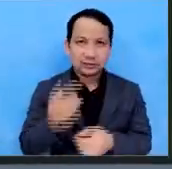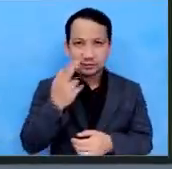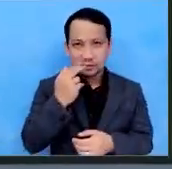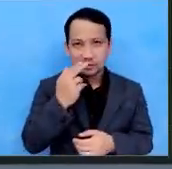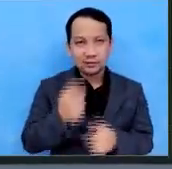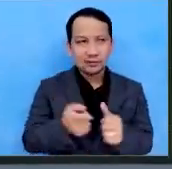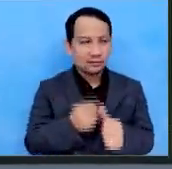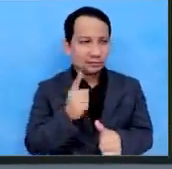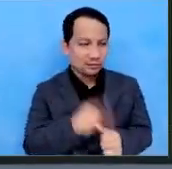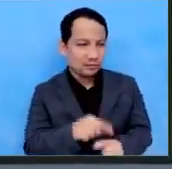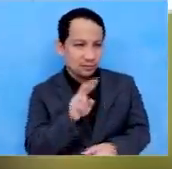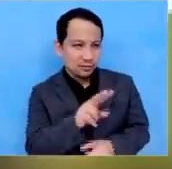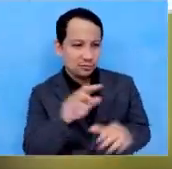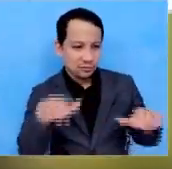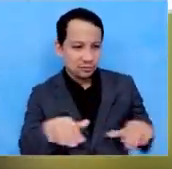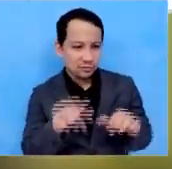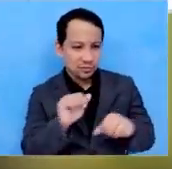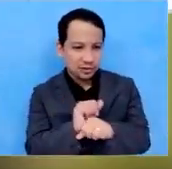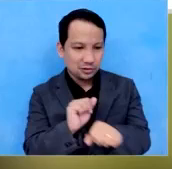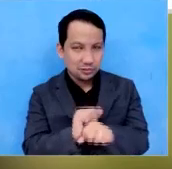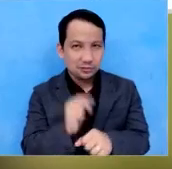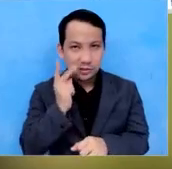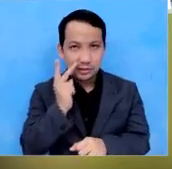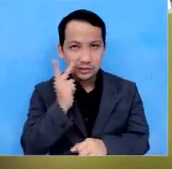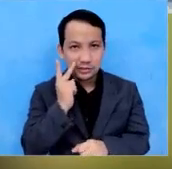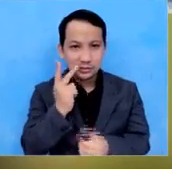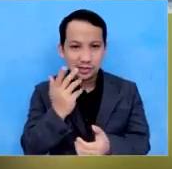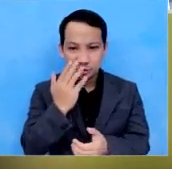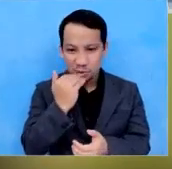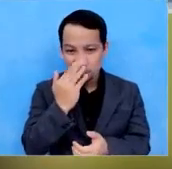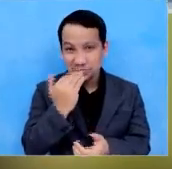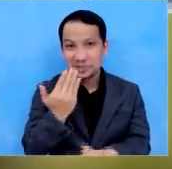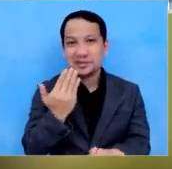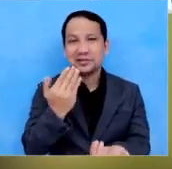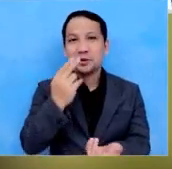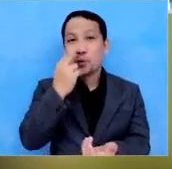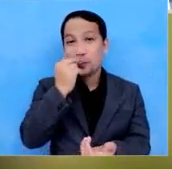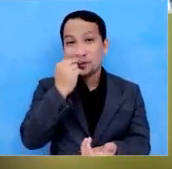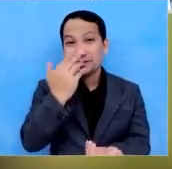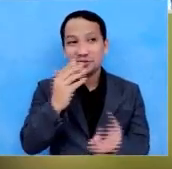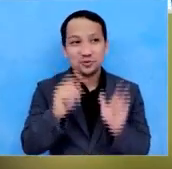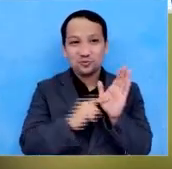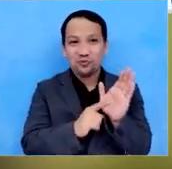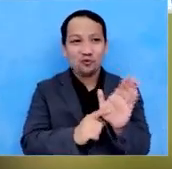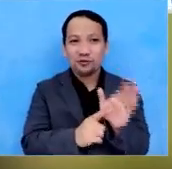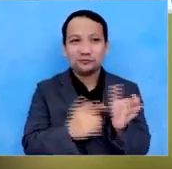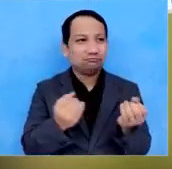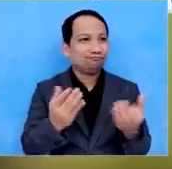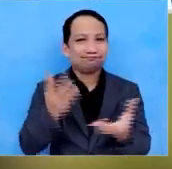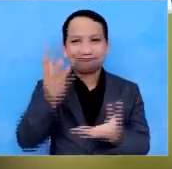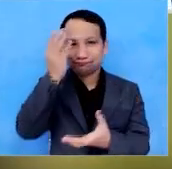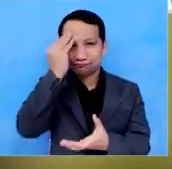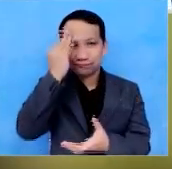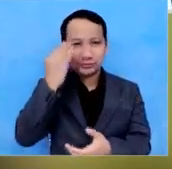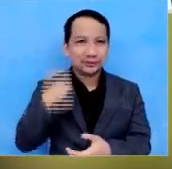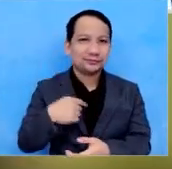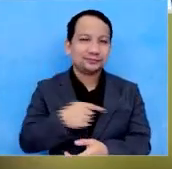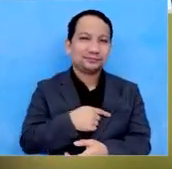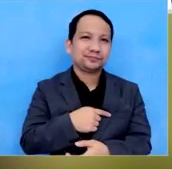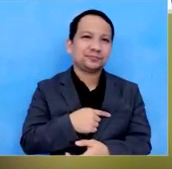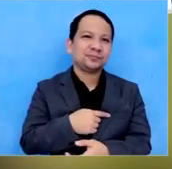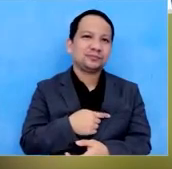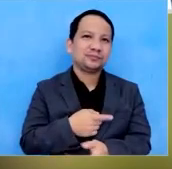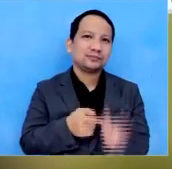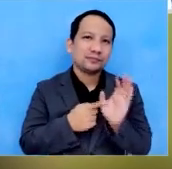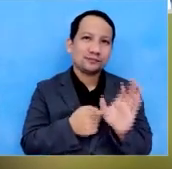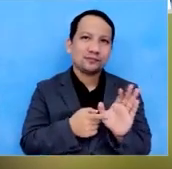silang maka-work and first time ko silang makita na sa comedy. So, madami rin po ako natutunan sa kanila, like kung paano po bitawan